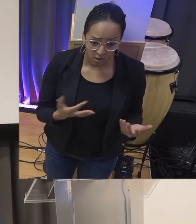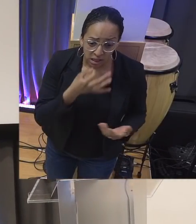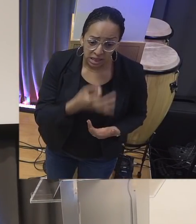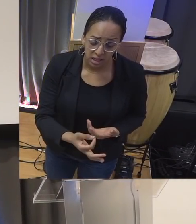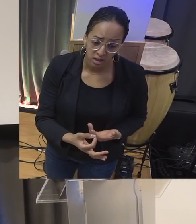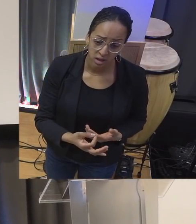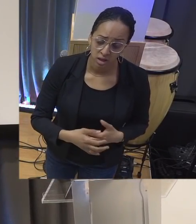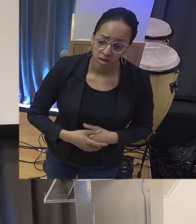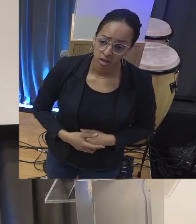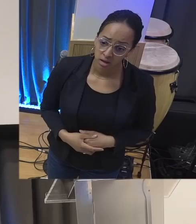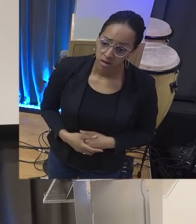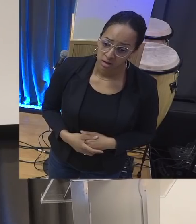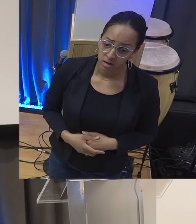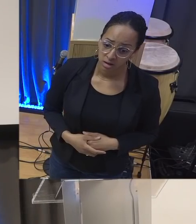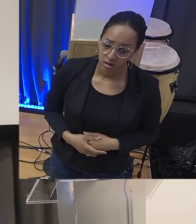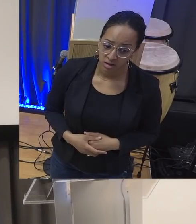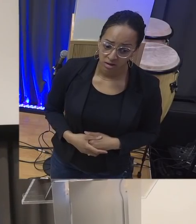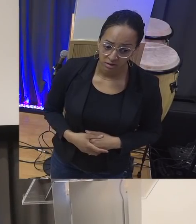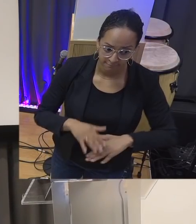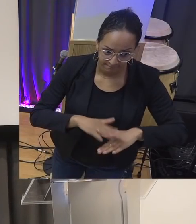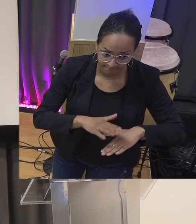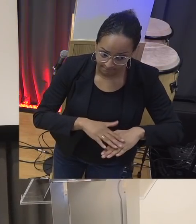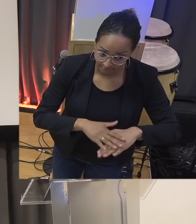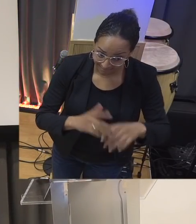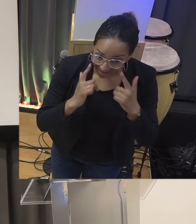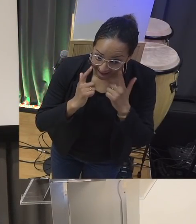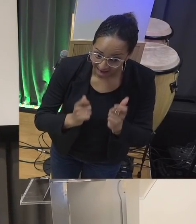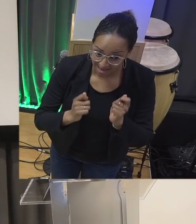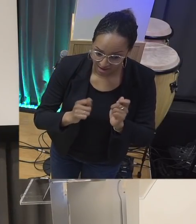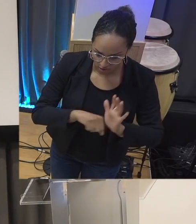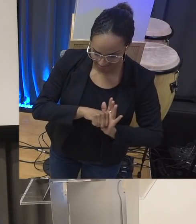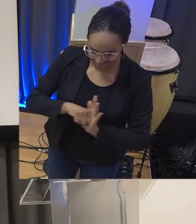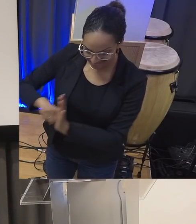beaucoup de prévention à la radicalisation, on parle de